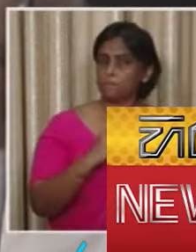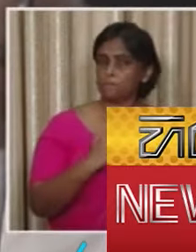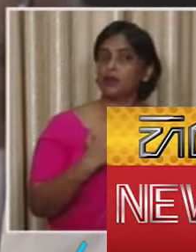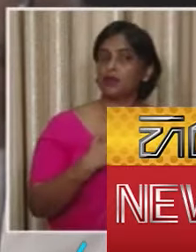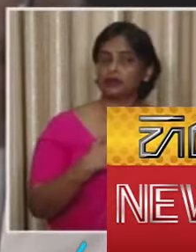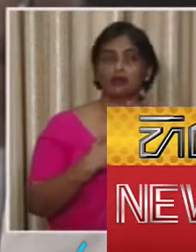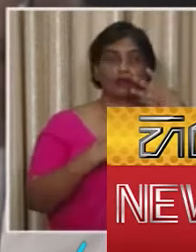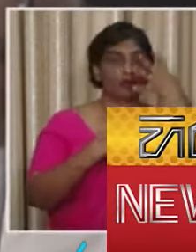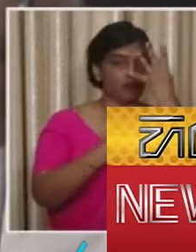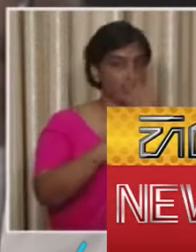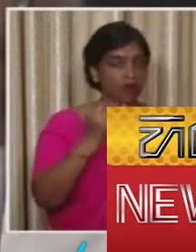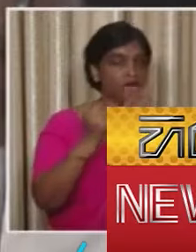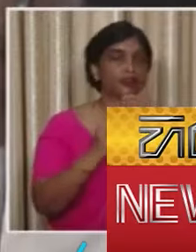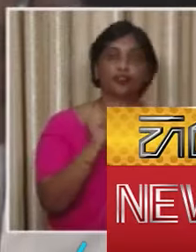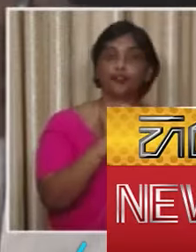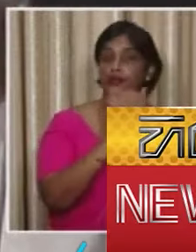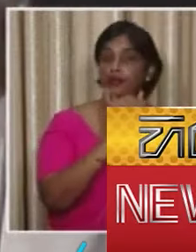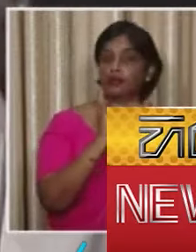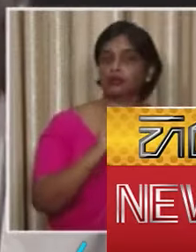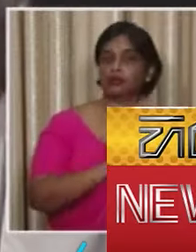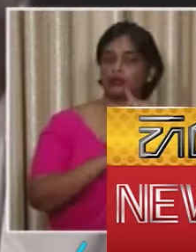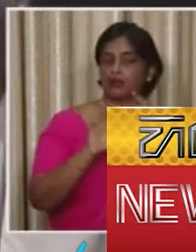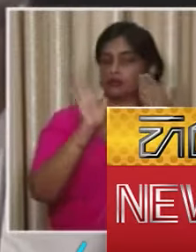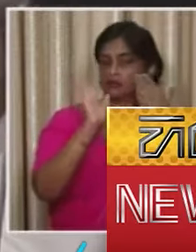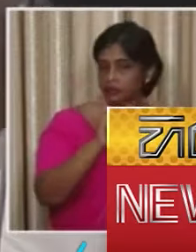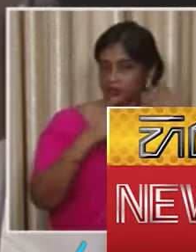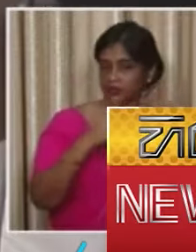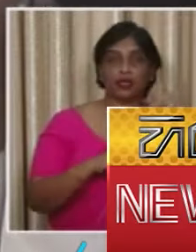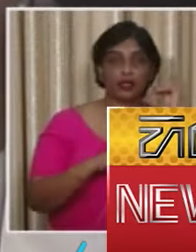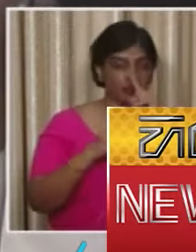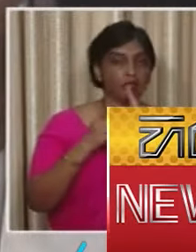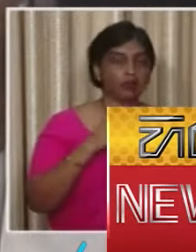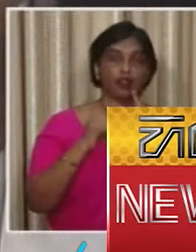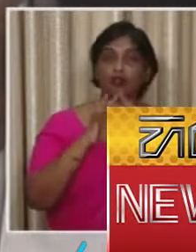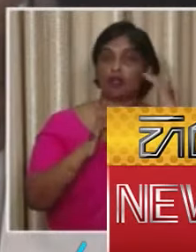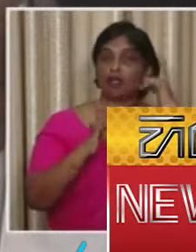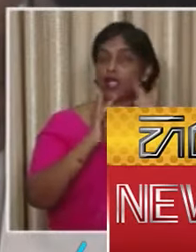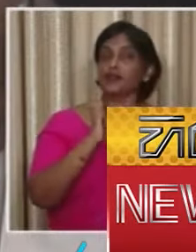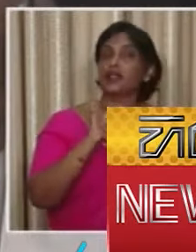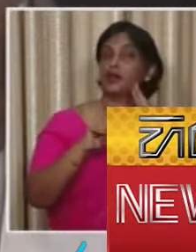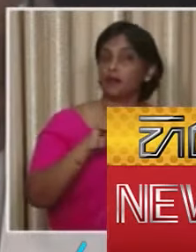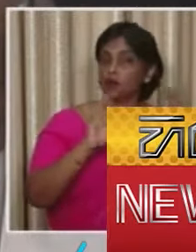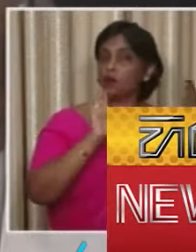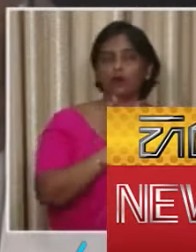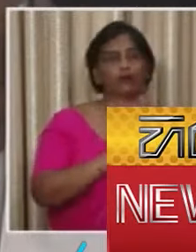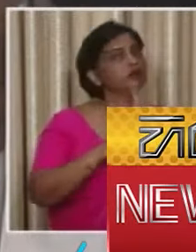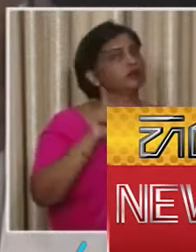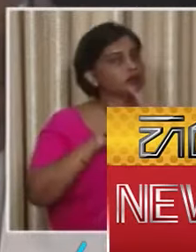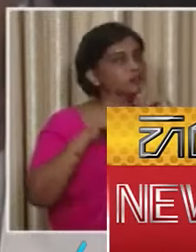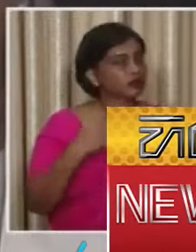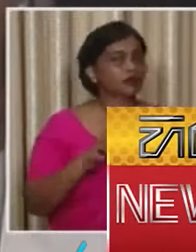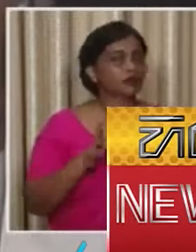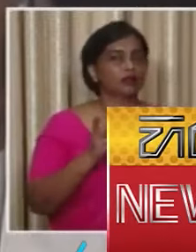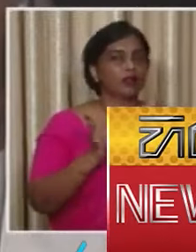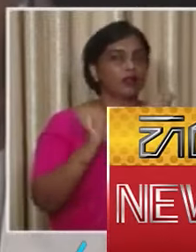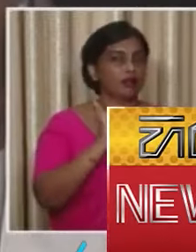අපේ සිව්වැදෑරුම් වැඩසැලැස්ම මේ පාර්ලිමේන්තුව හමුවේ තැබුවා. එක ජාත්‍යන්තර මුල් අරමුදල සමග සාකච්ඡා කොට